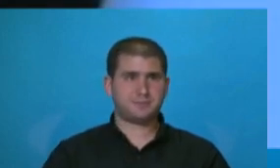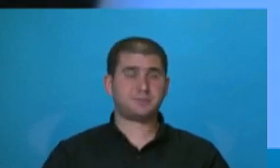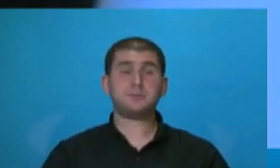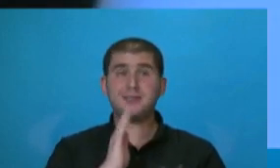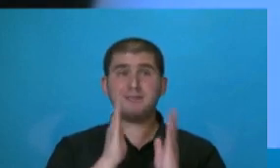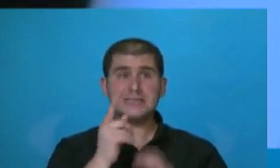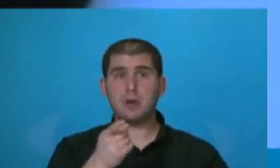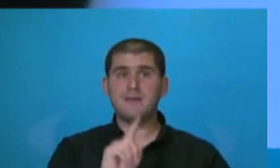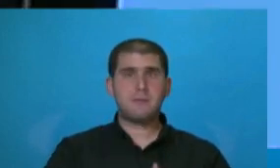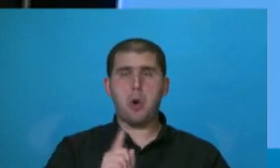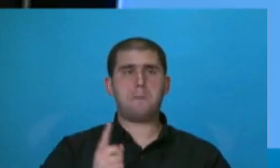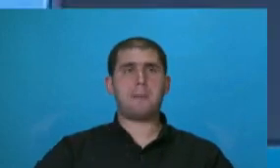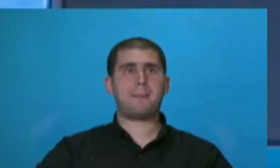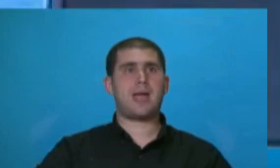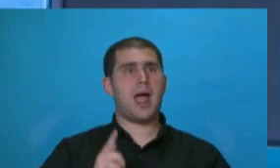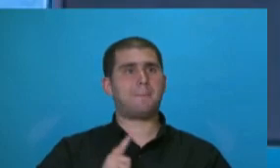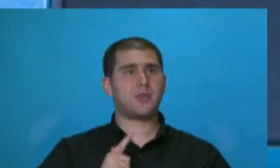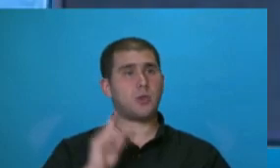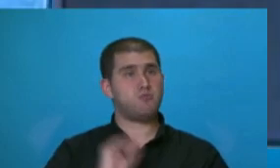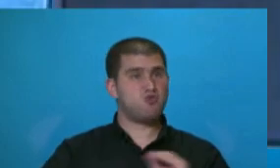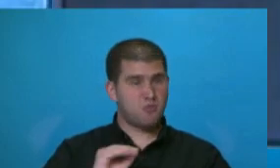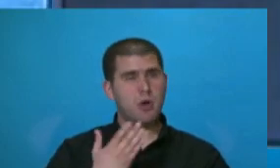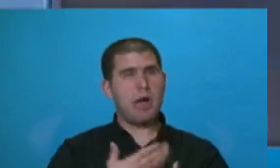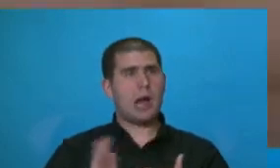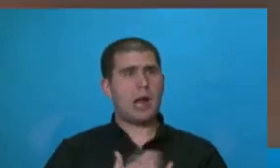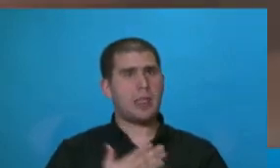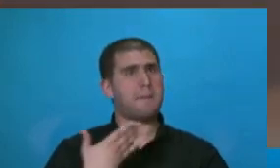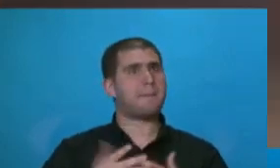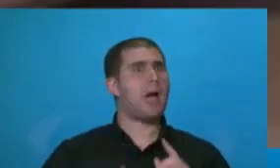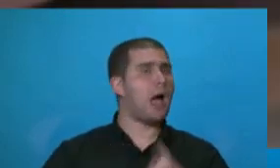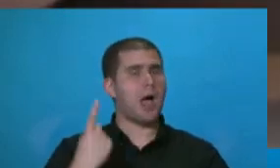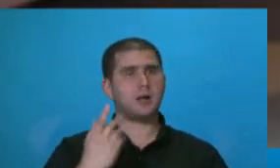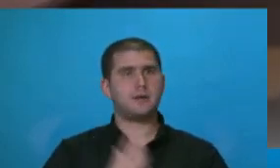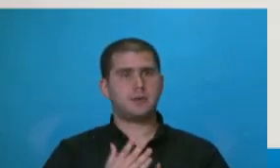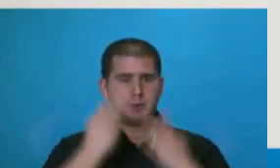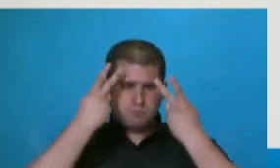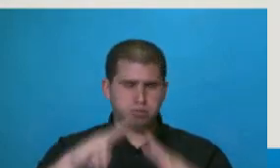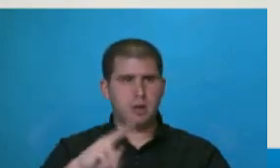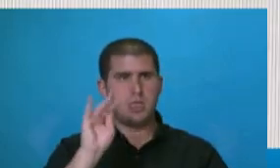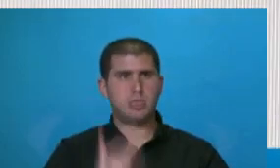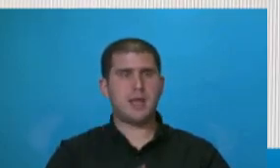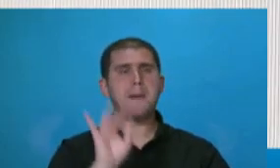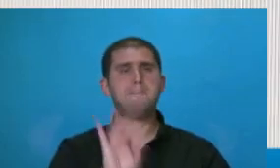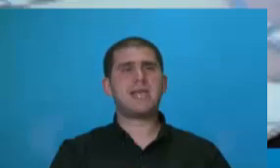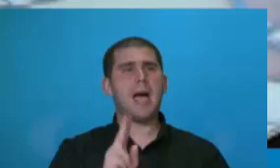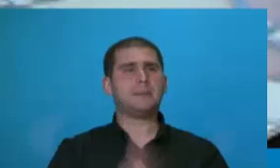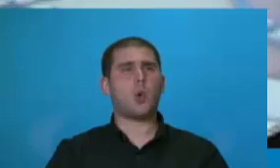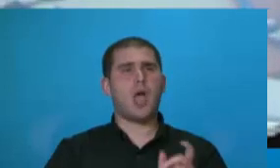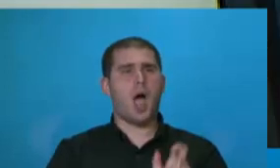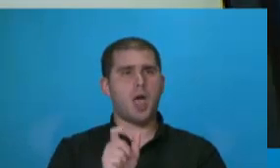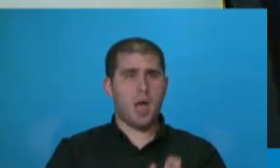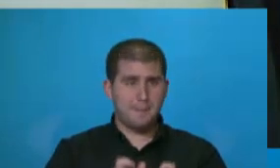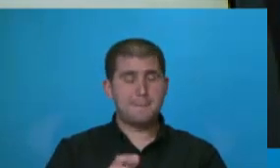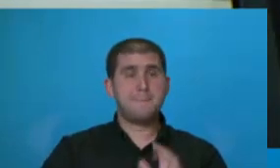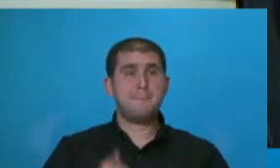פייסבוק, שלא תמיד מקפידה על פרטיות משתמשיה, החליטה בצעד חריג להתייצב נגד מה שהיא מכנה פגיעה בזכויות אדם.